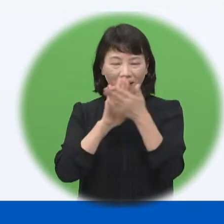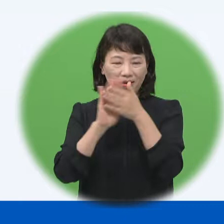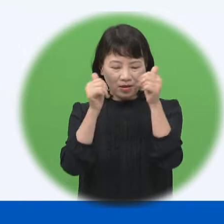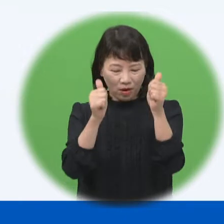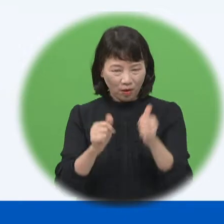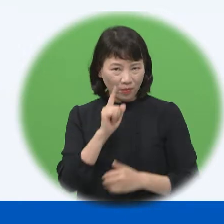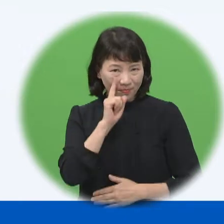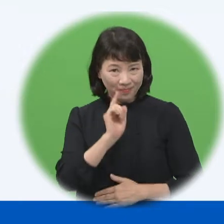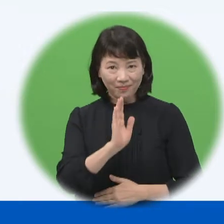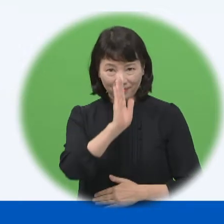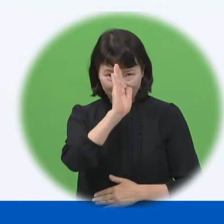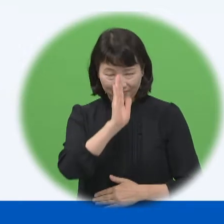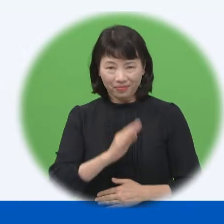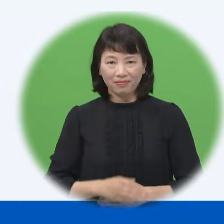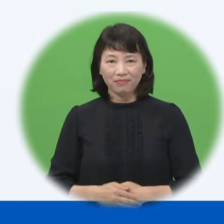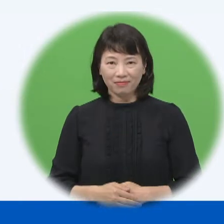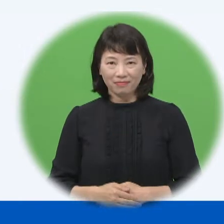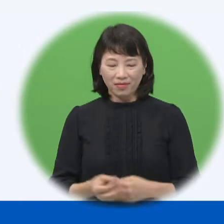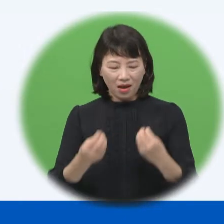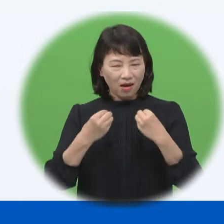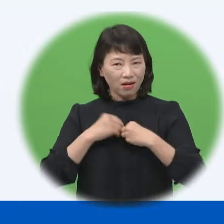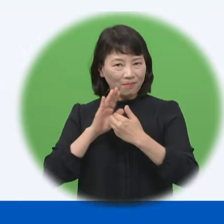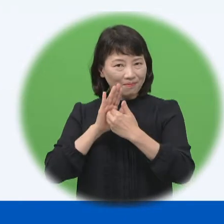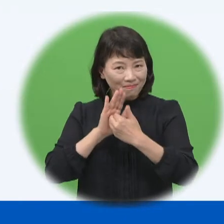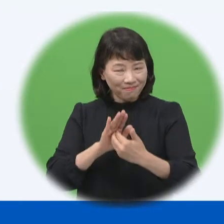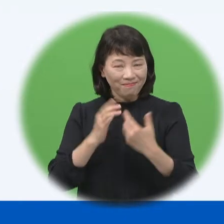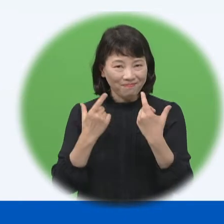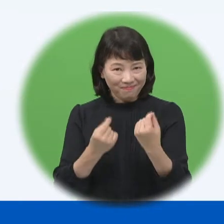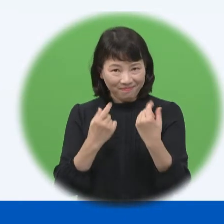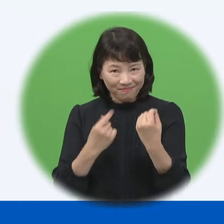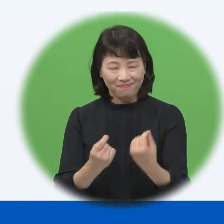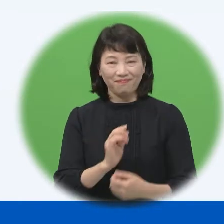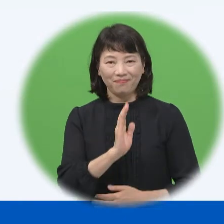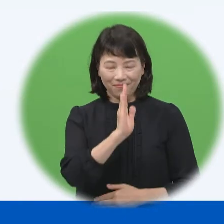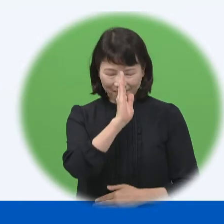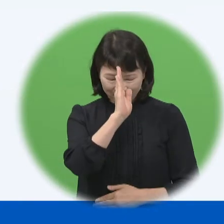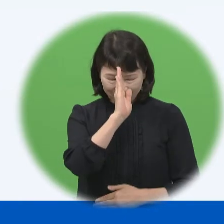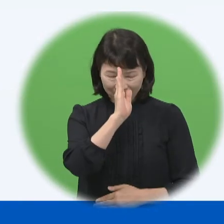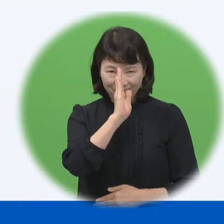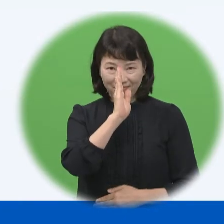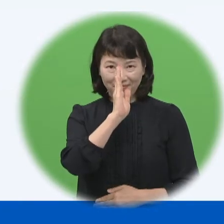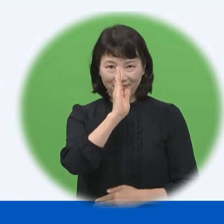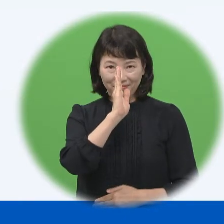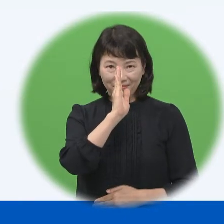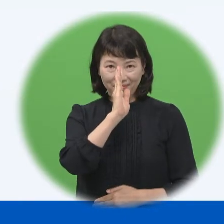ページをご覧ください。引き続き感染症対策の徹底をお願いします。